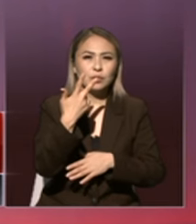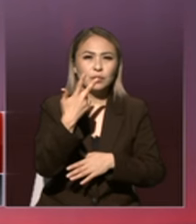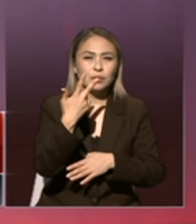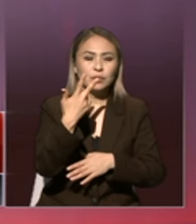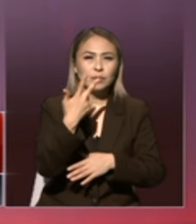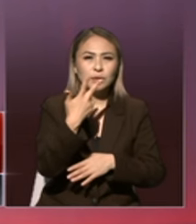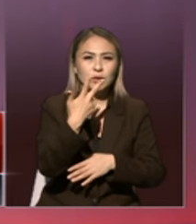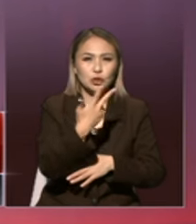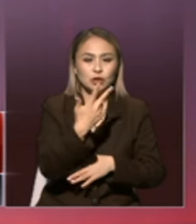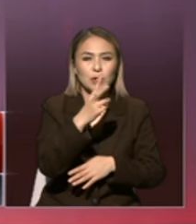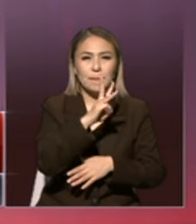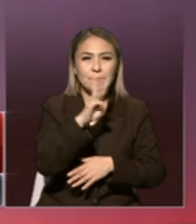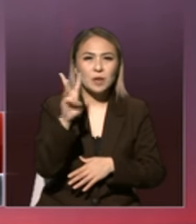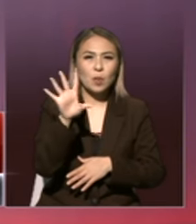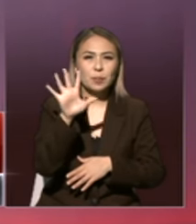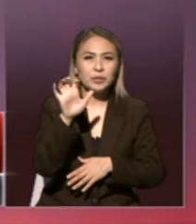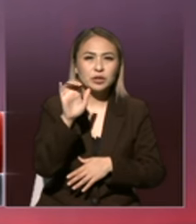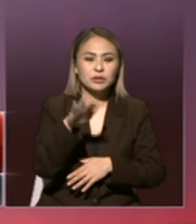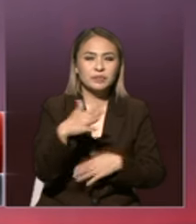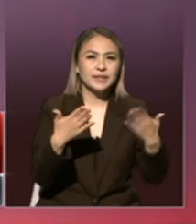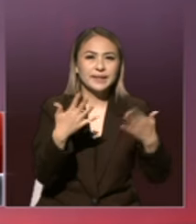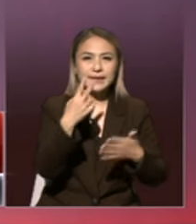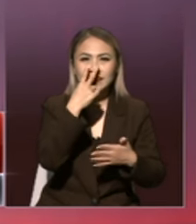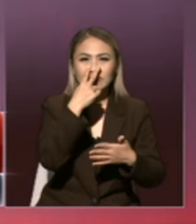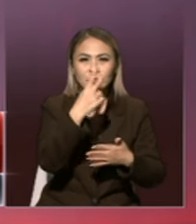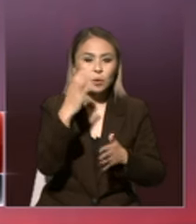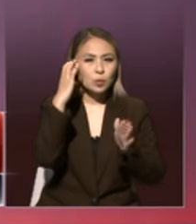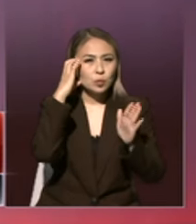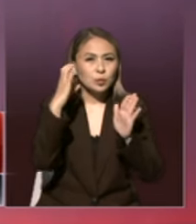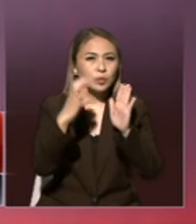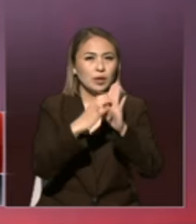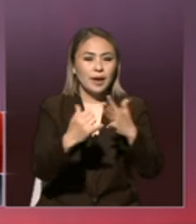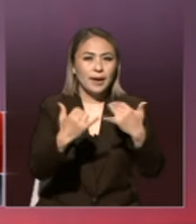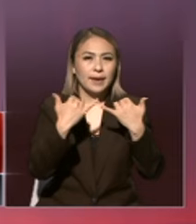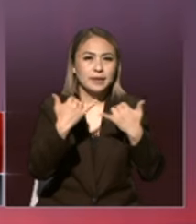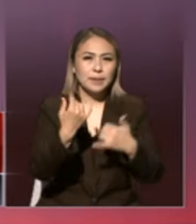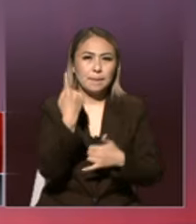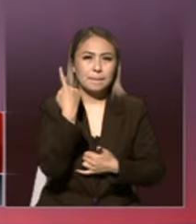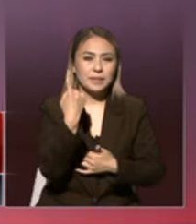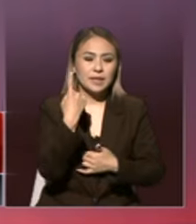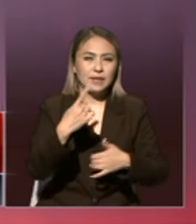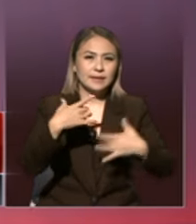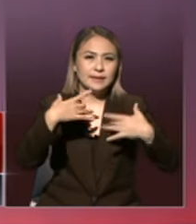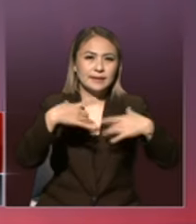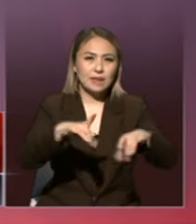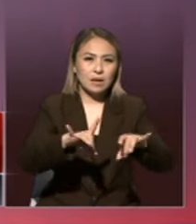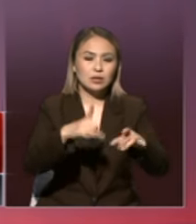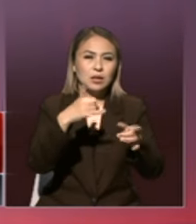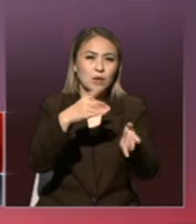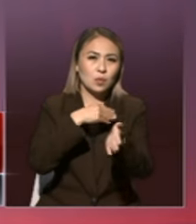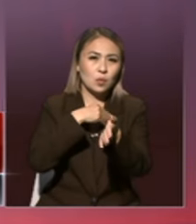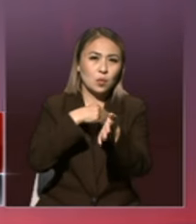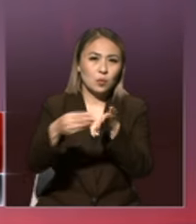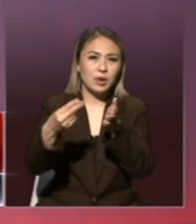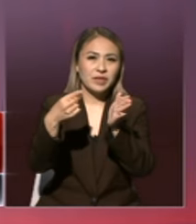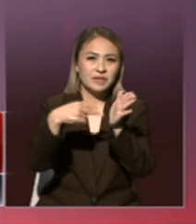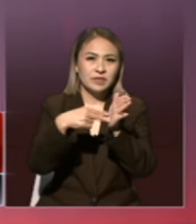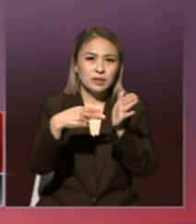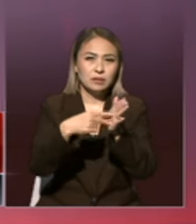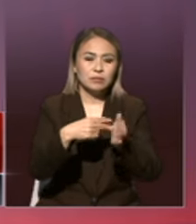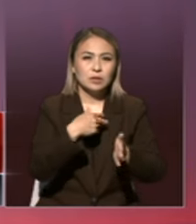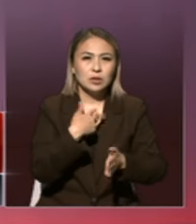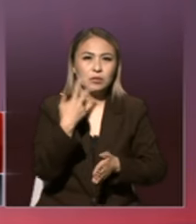3 миллион 500 болды. Сонда қарап отсам, тыңдап отсам, қазірін бір тракторге алу, бір тракторның құнына мен